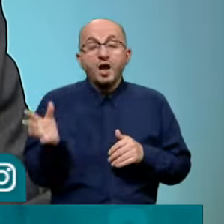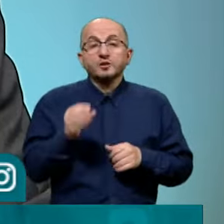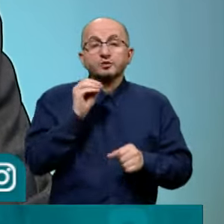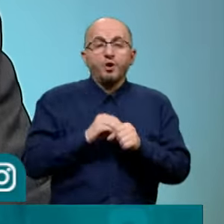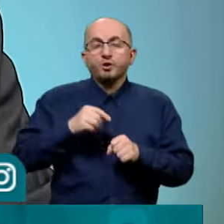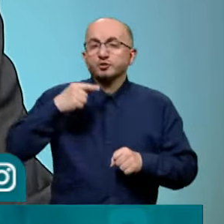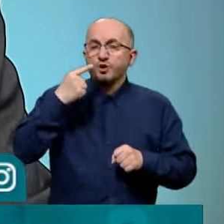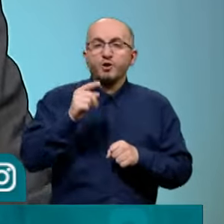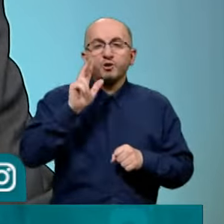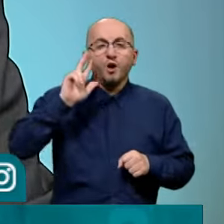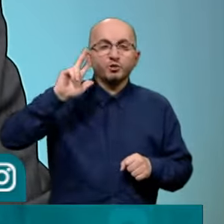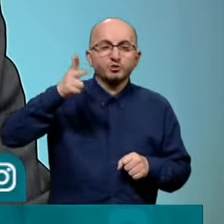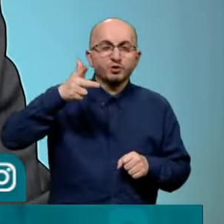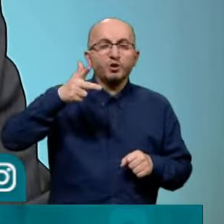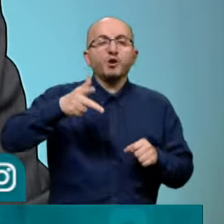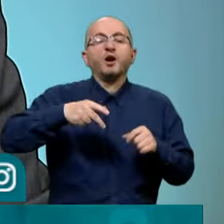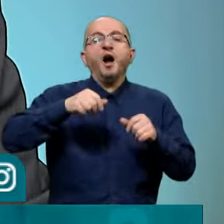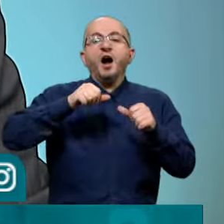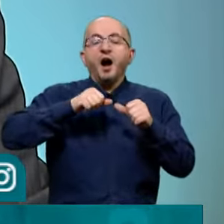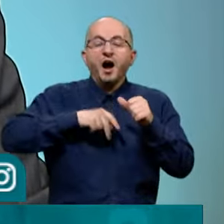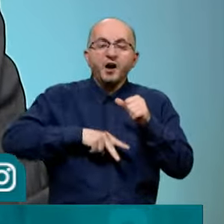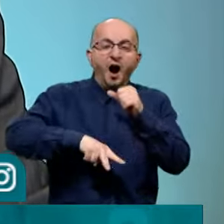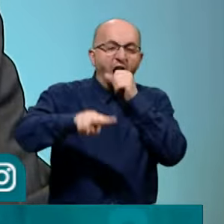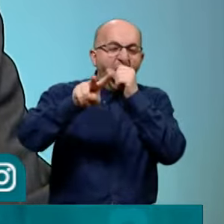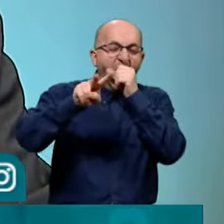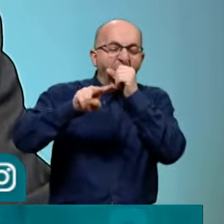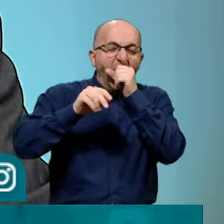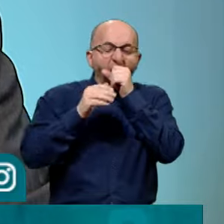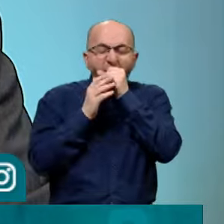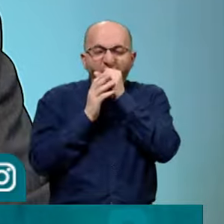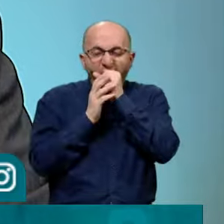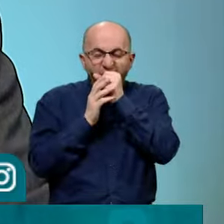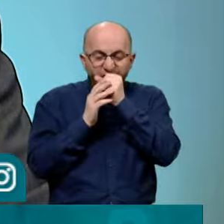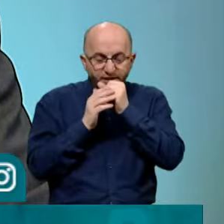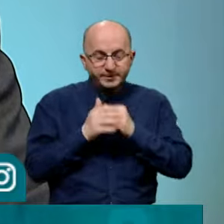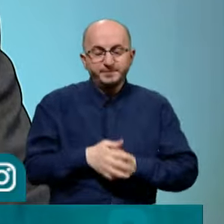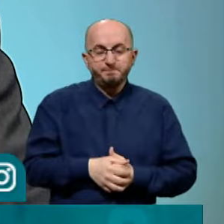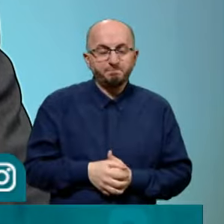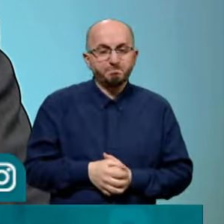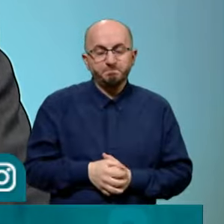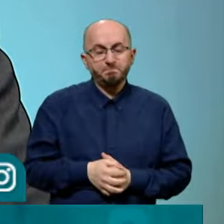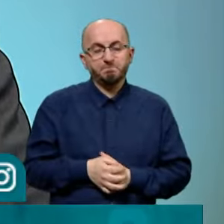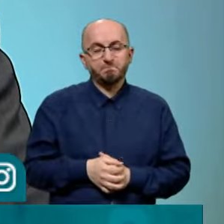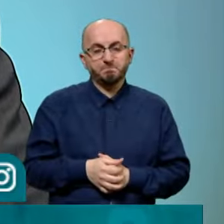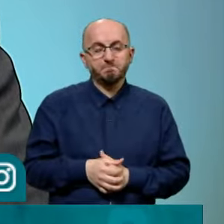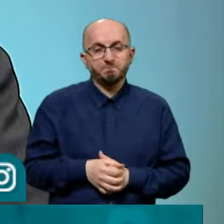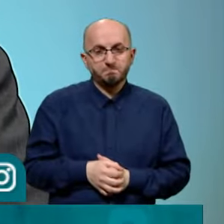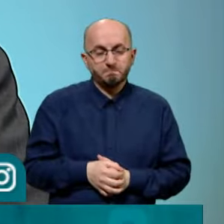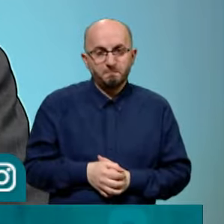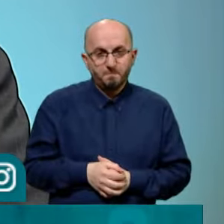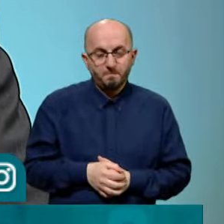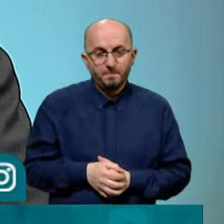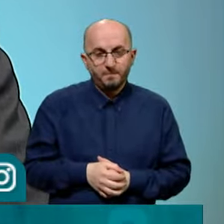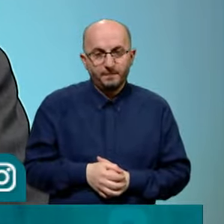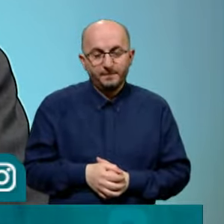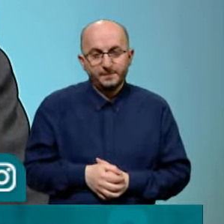söylenen 3 günlük mesafe. La yahillu limra'atin en tusafira thalasan illa ve